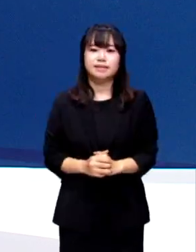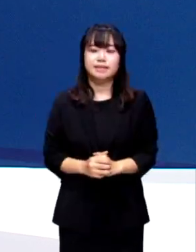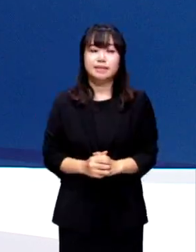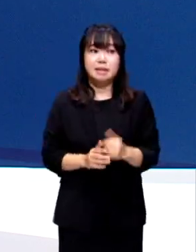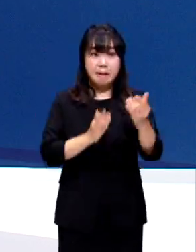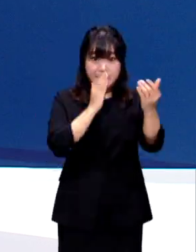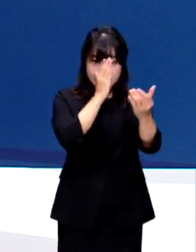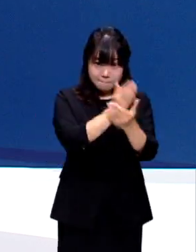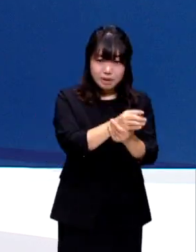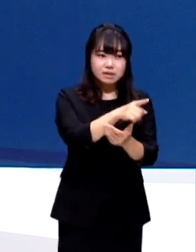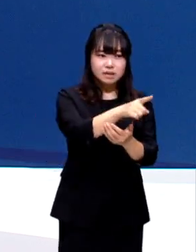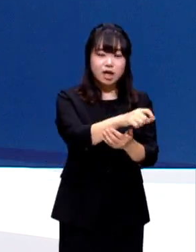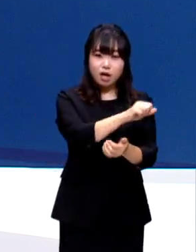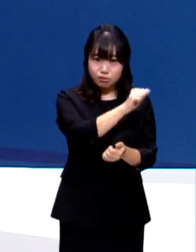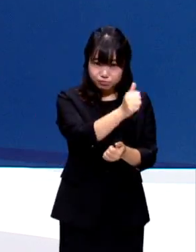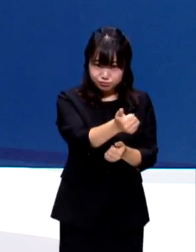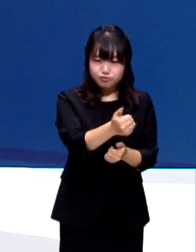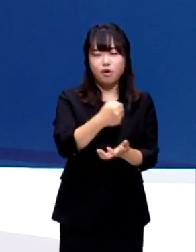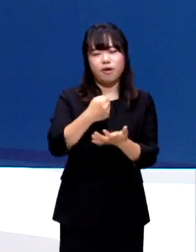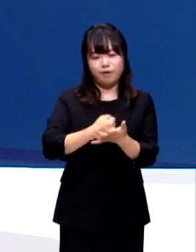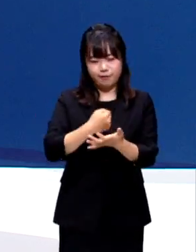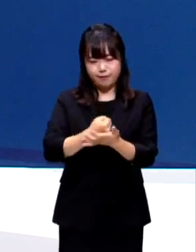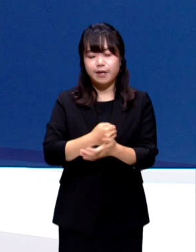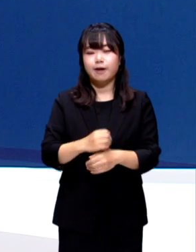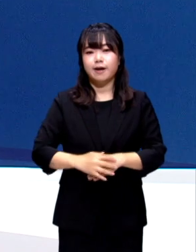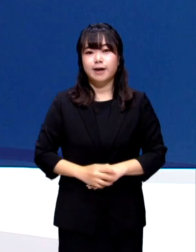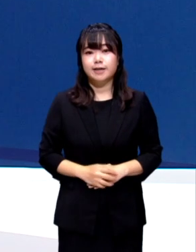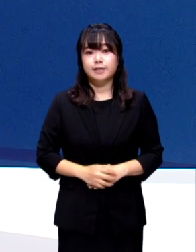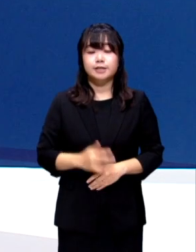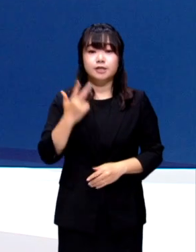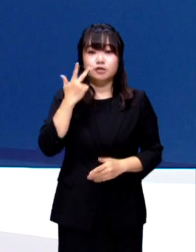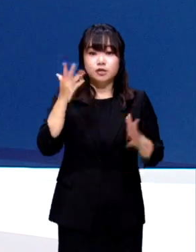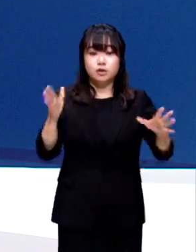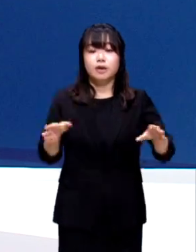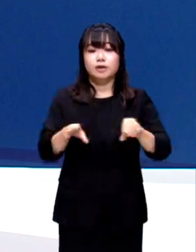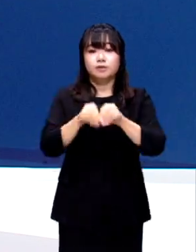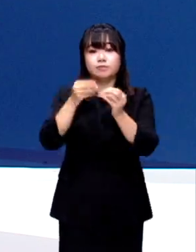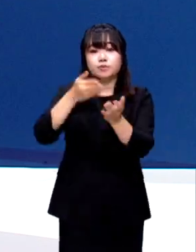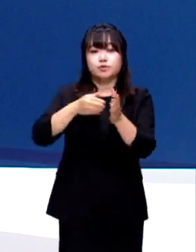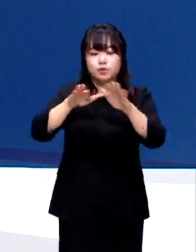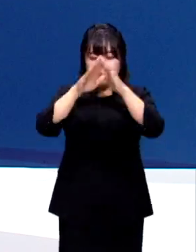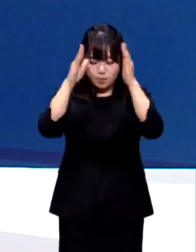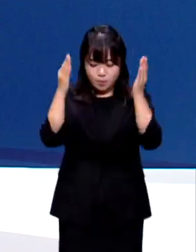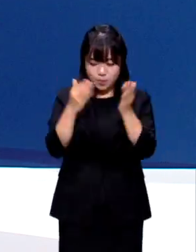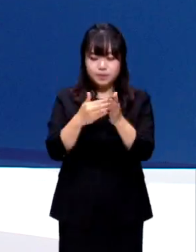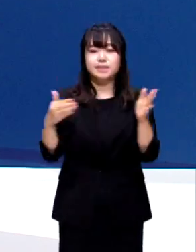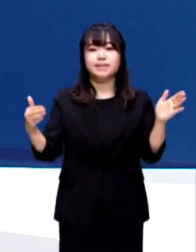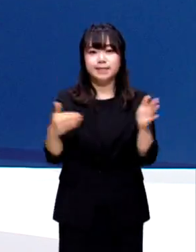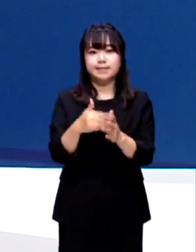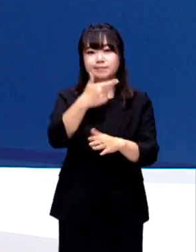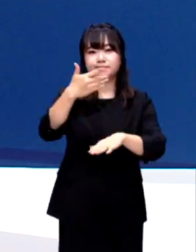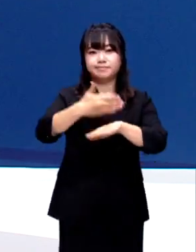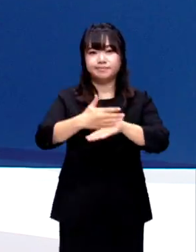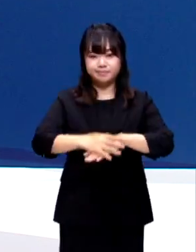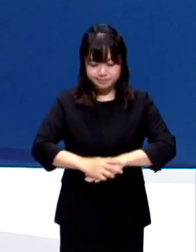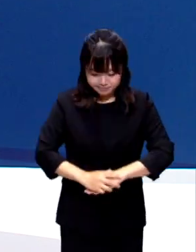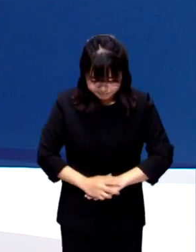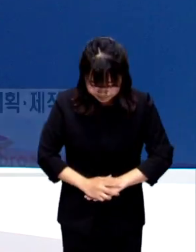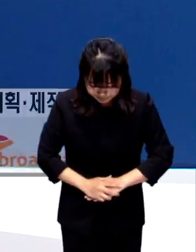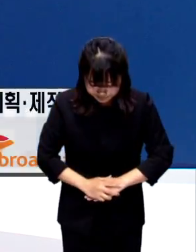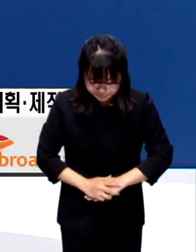사고 희생자들의 명복을 빕니다. 네, 이상으로 BTV 주간종합뉴스 마치겠습니다. 고맙습니다.